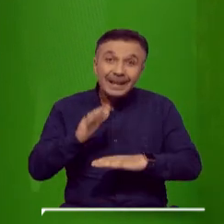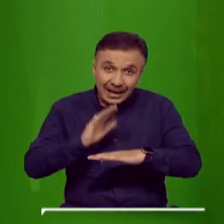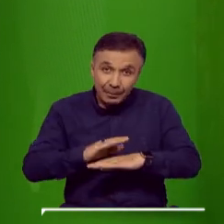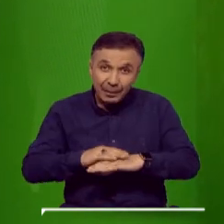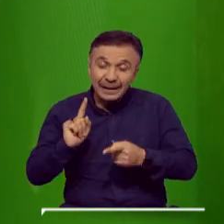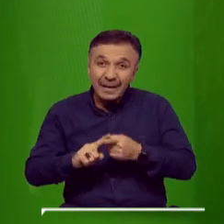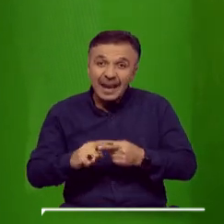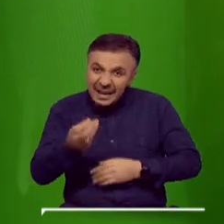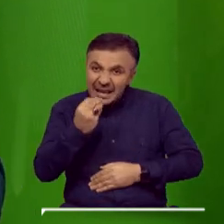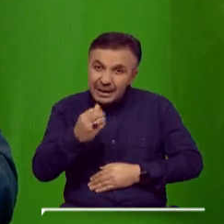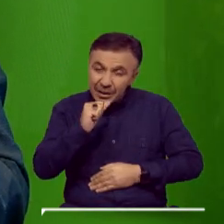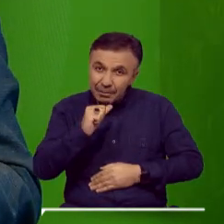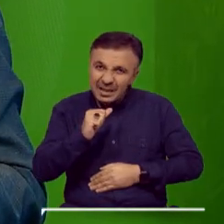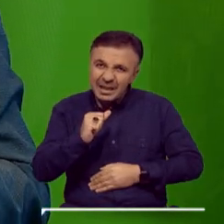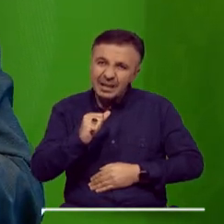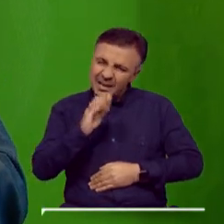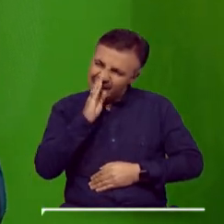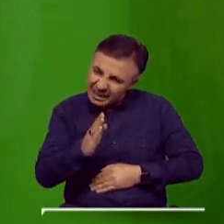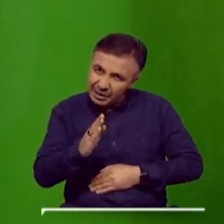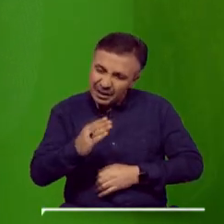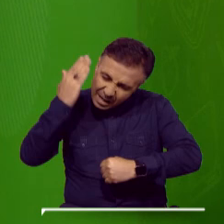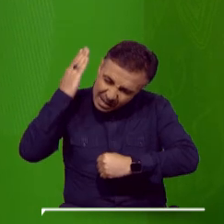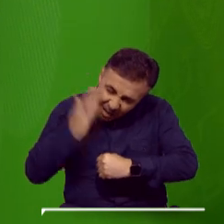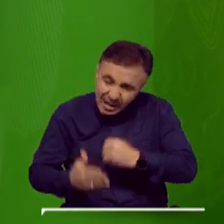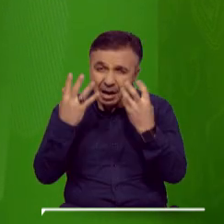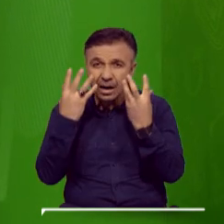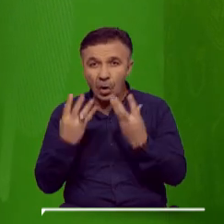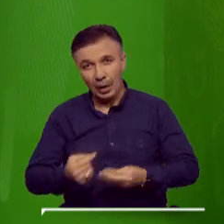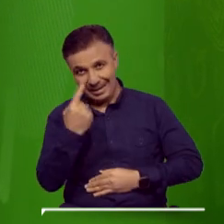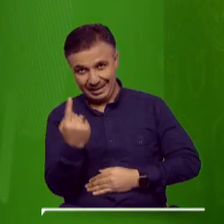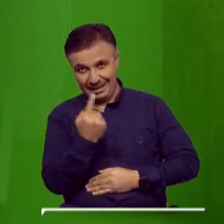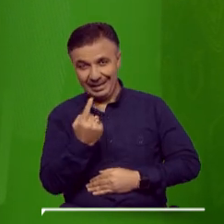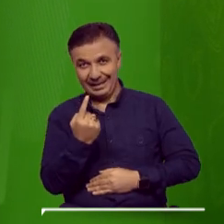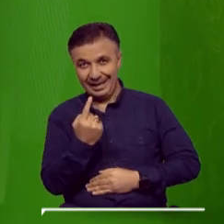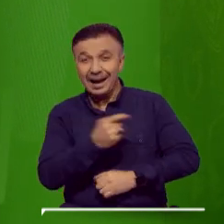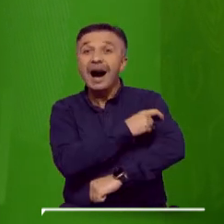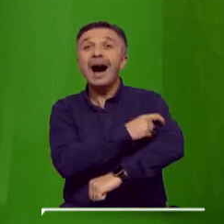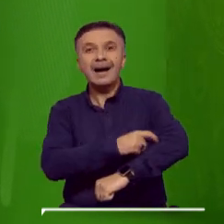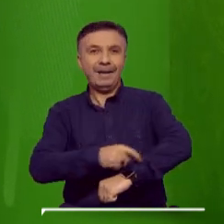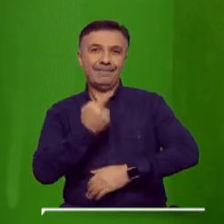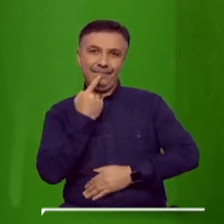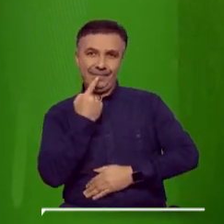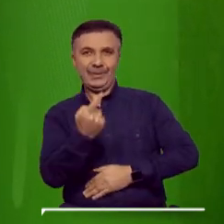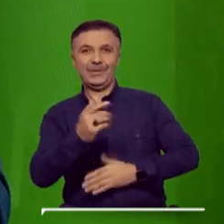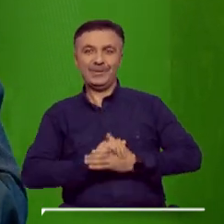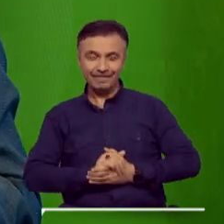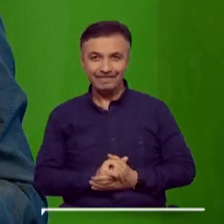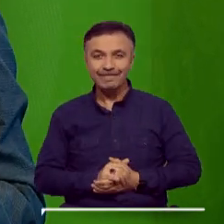Yapılması ve yiyip içilmesi kesin bir şekilde yasaklanan şeylere ise haram diyoruz.